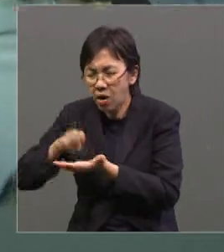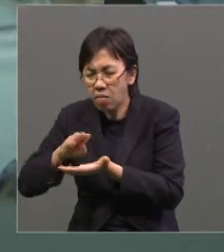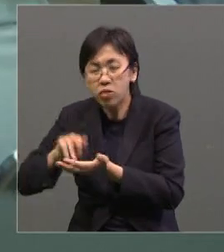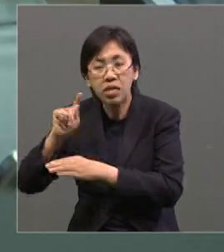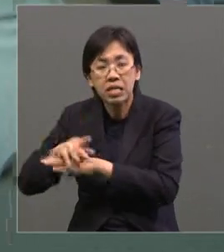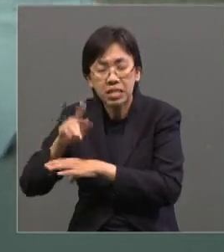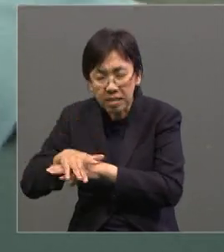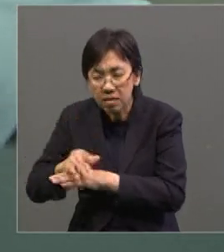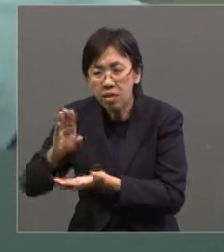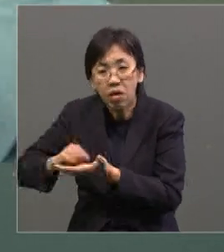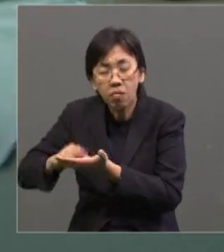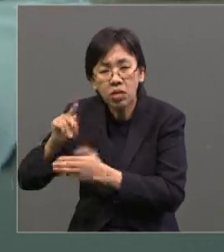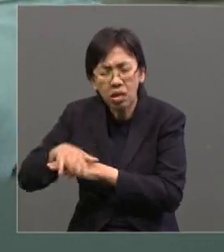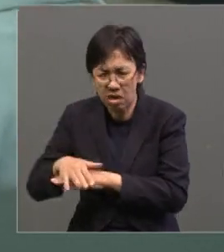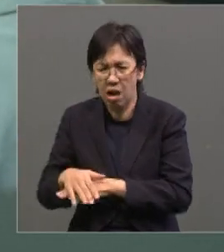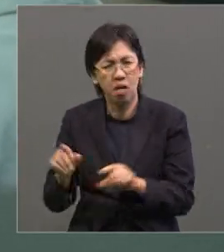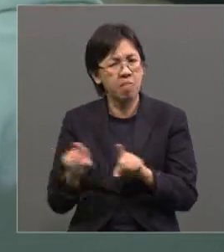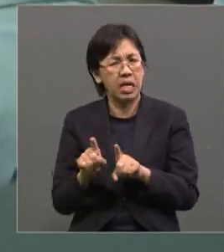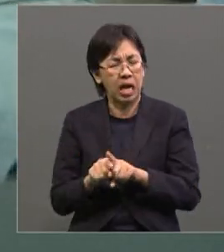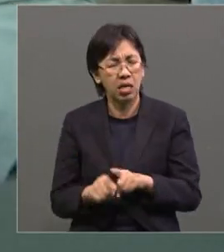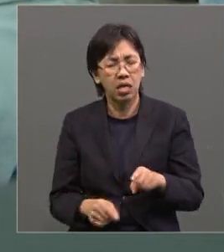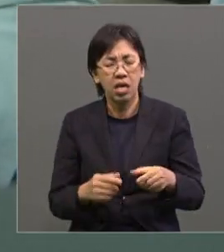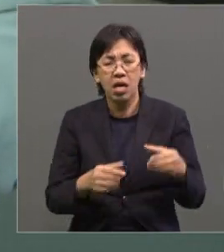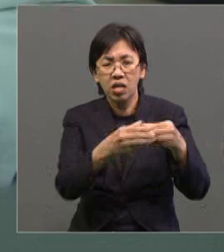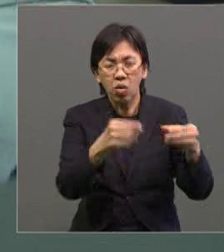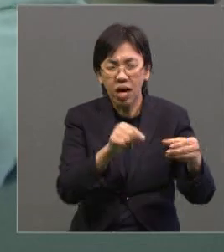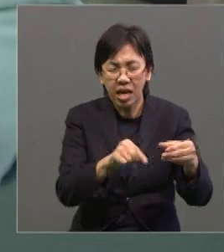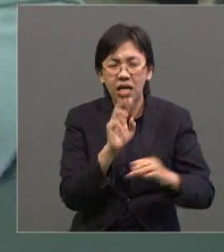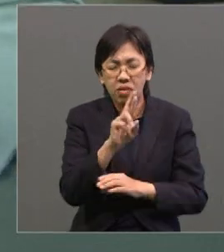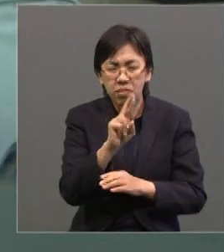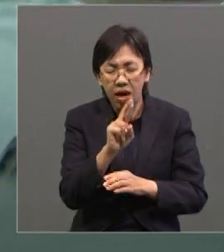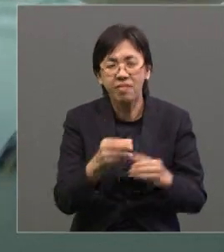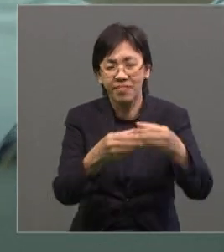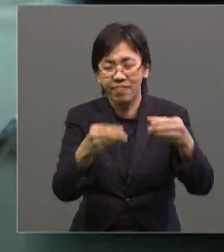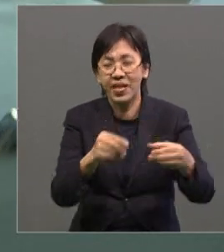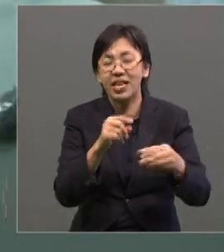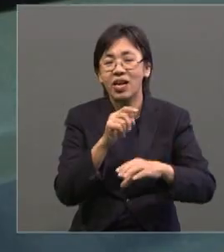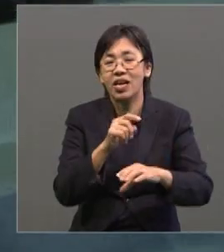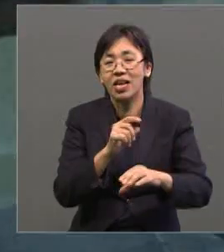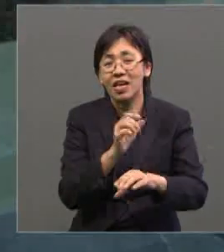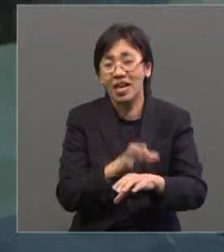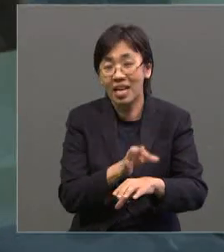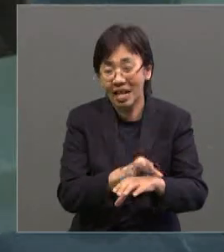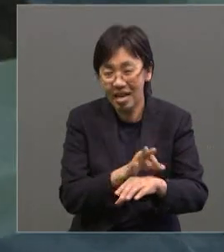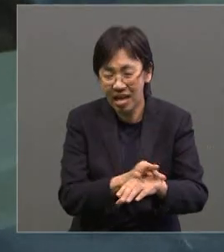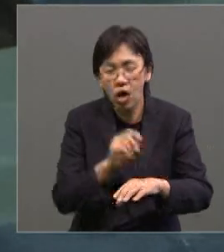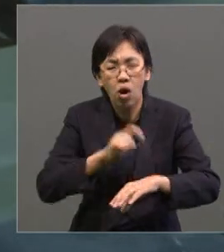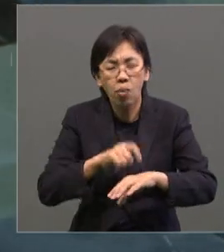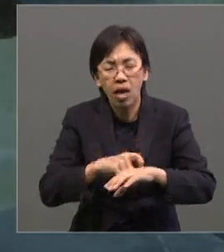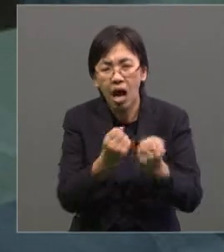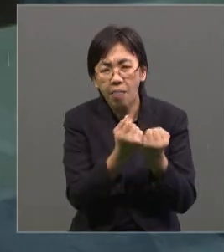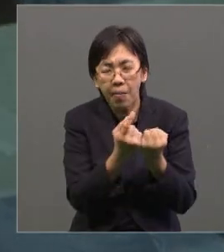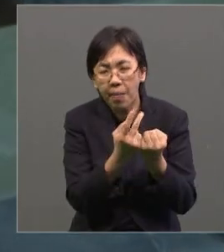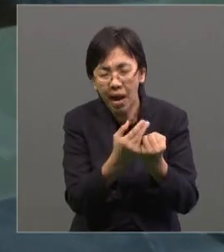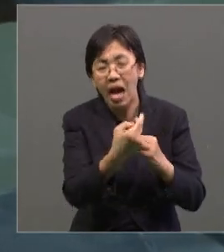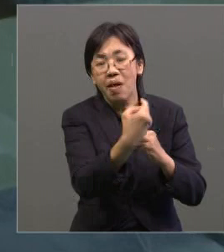ซเชียลมันเหมือนกับที่ในโซเชียลเขาบอกว่าให้ระวังนะกล้องอันนี้เนี่ยนาฬิกาอันนี้เนี่ยมันเป็นก